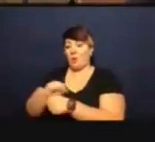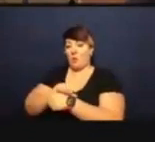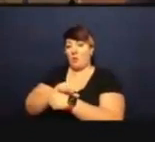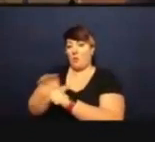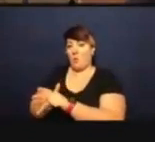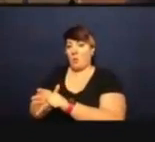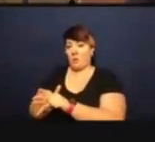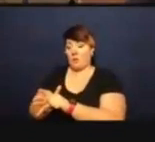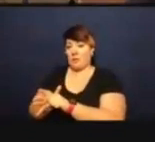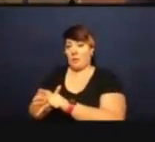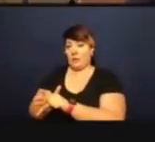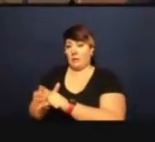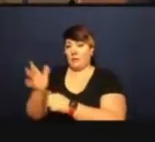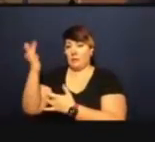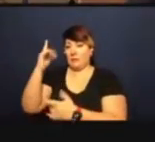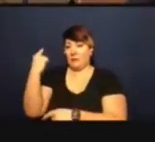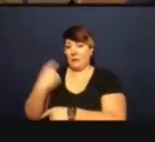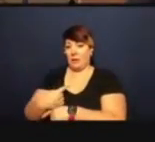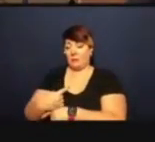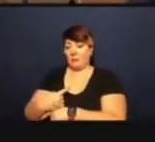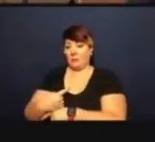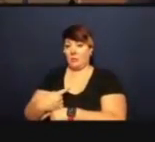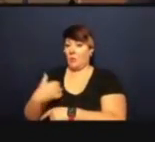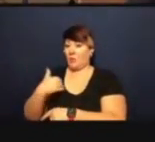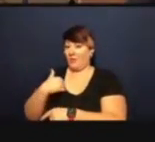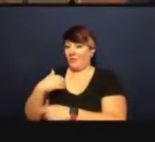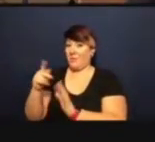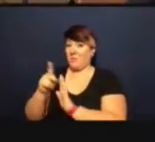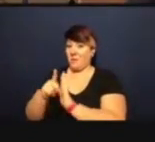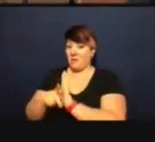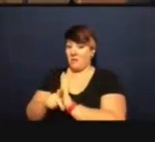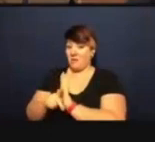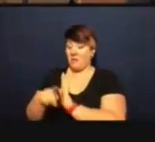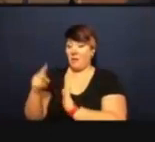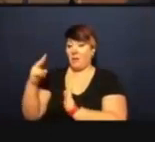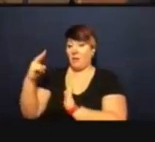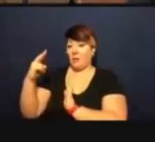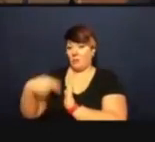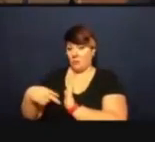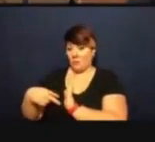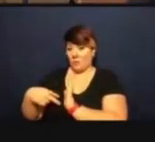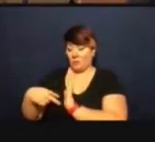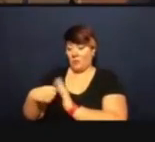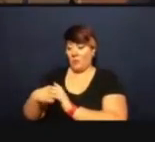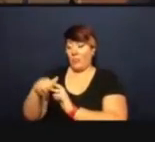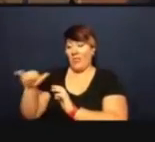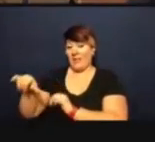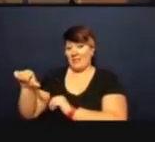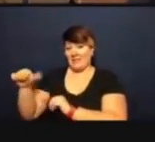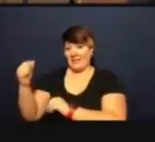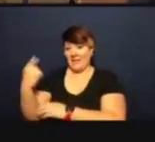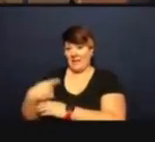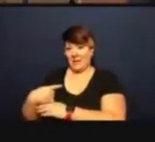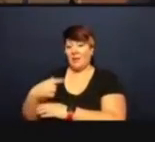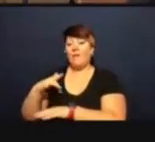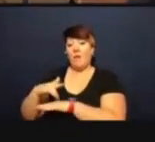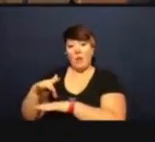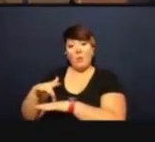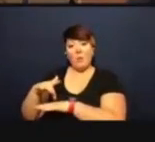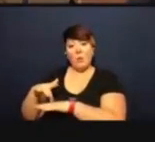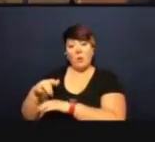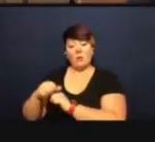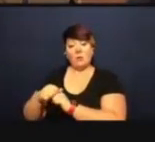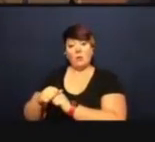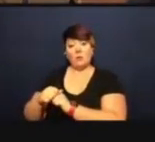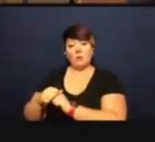walimu wanaweza kutumia siku zao ambazo wametengewa kila mwaka iwapo